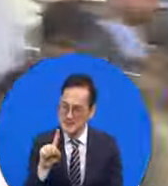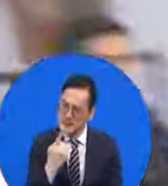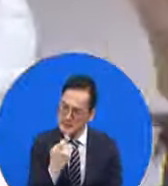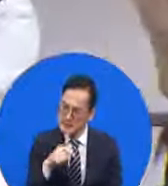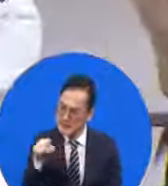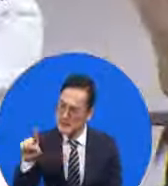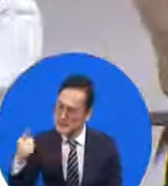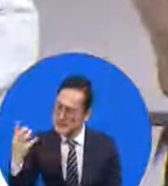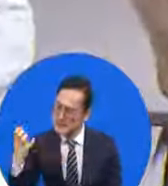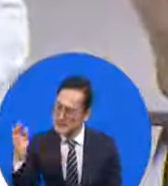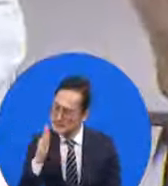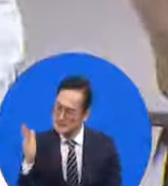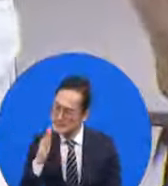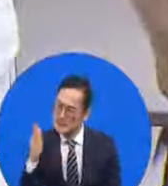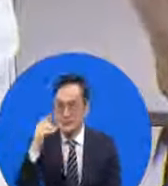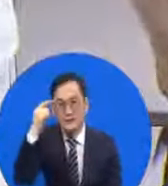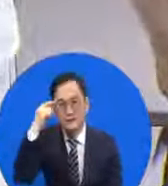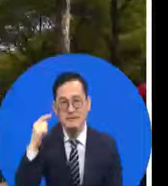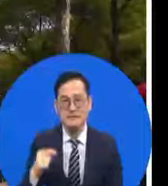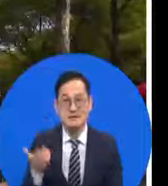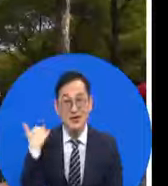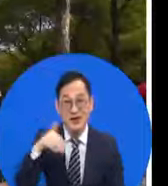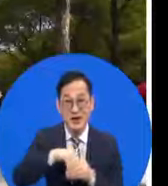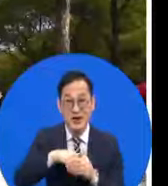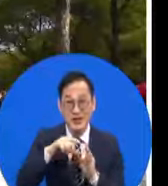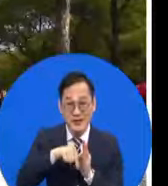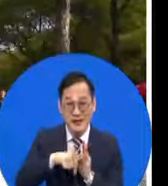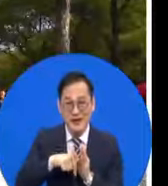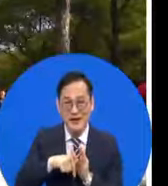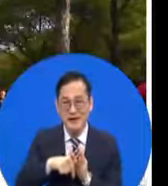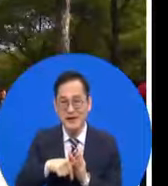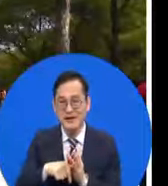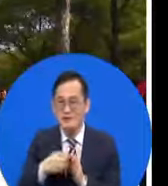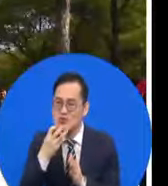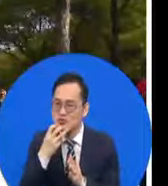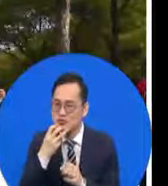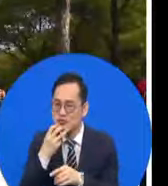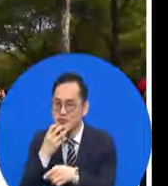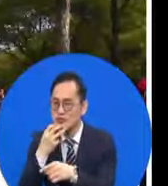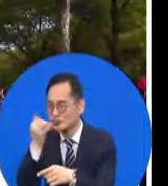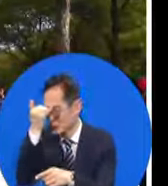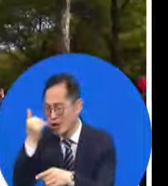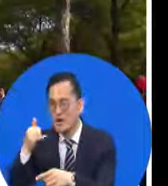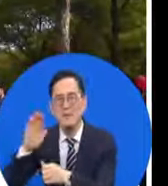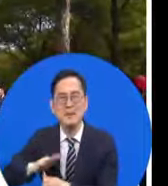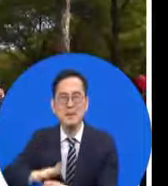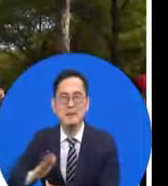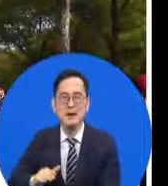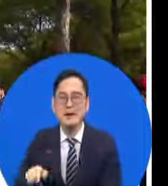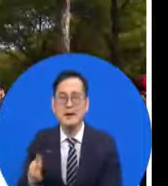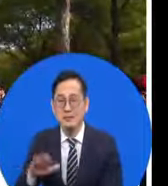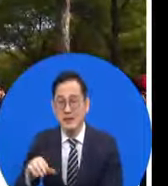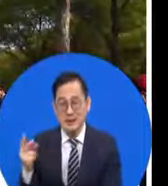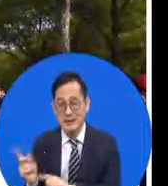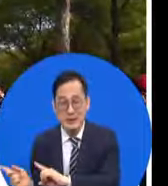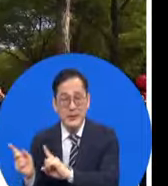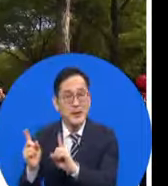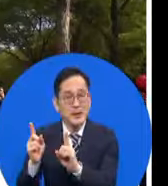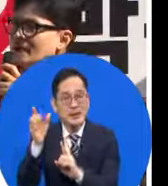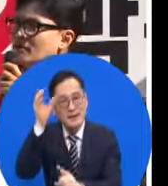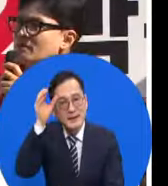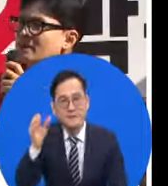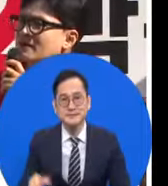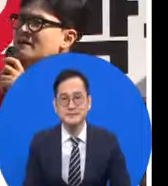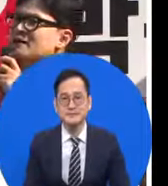얻을 수 있을 걸로 보고 있습니다. 지난 선거 때 참패했던 서울, 수도권과 충청권에서 의석수를 상당히 회복할 수 있을